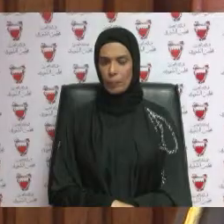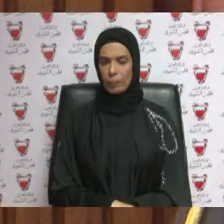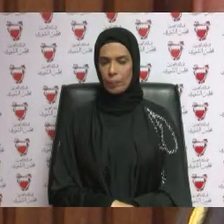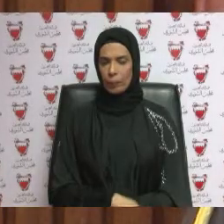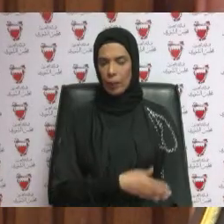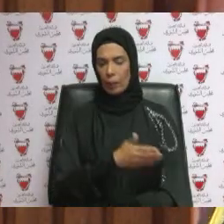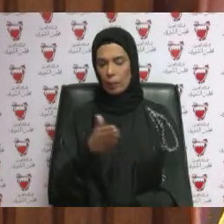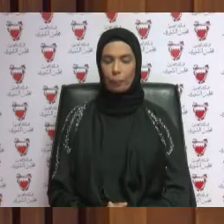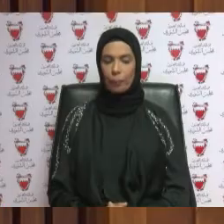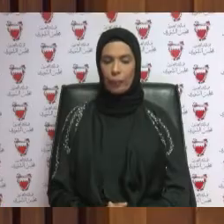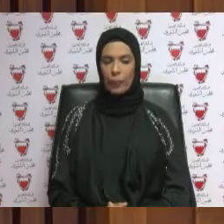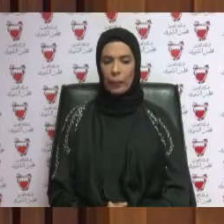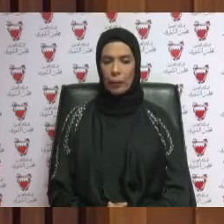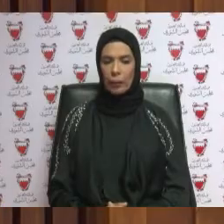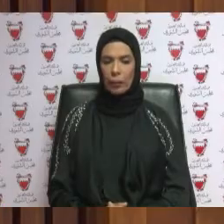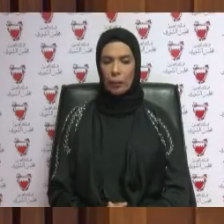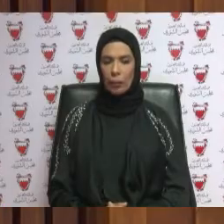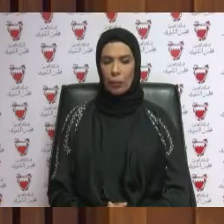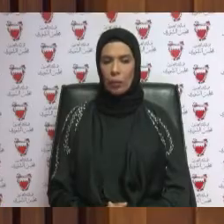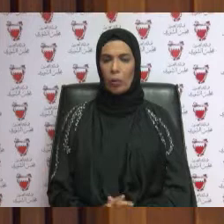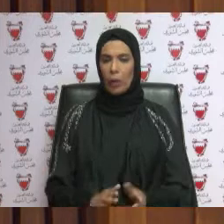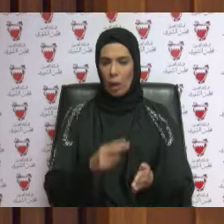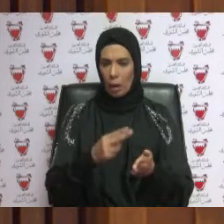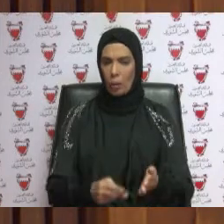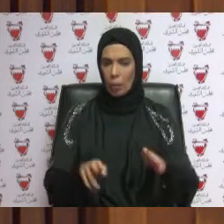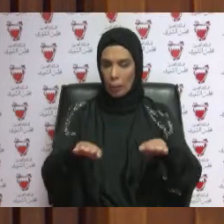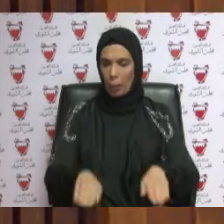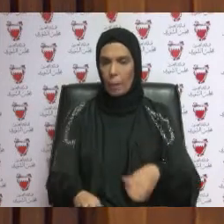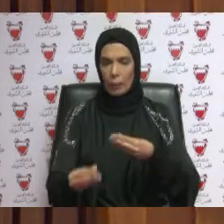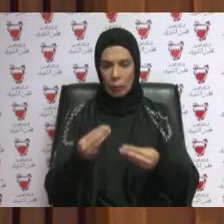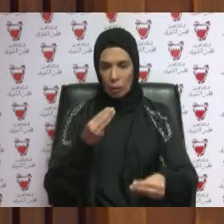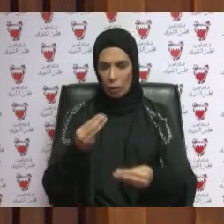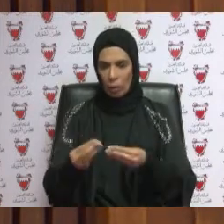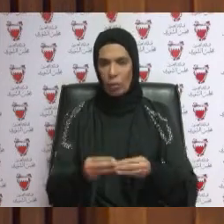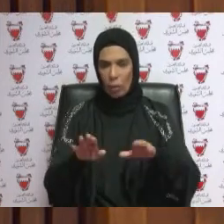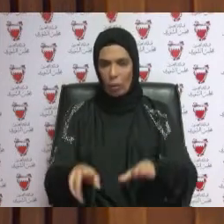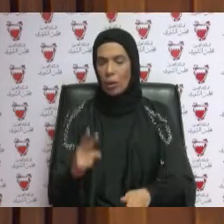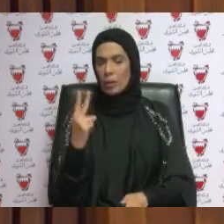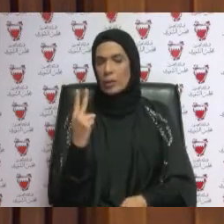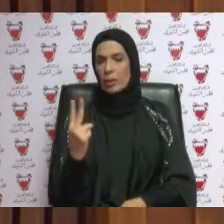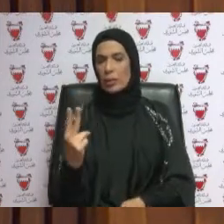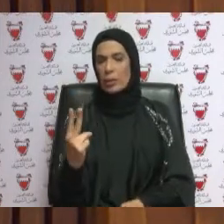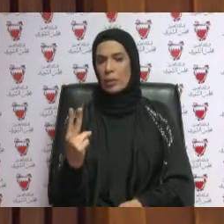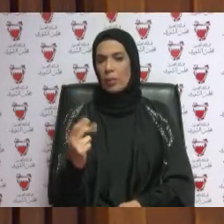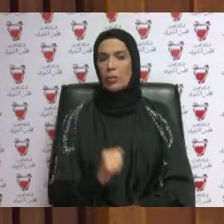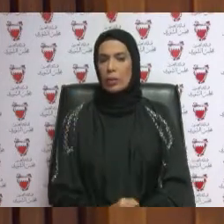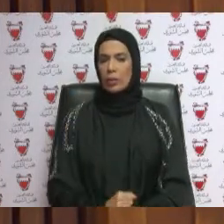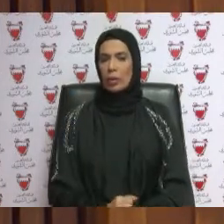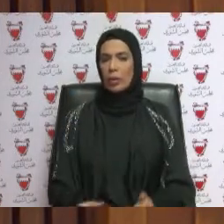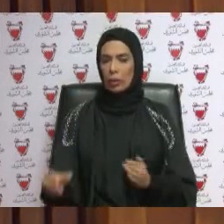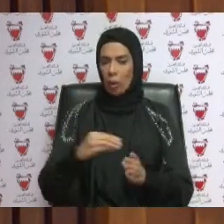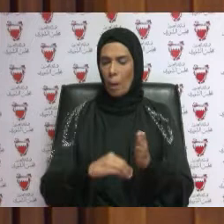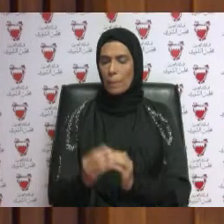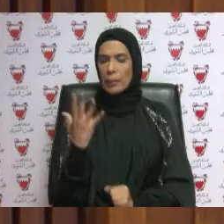أغلبية موافقة. تفضل. بناء على قرار مجلس الشورى في جلسته الثانية من دور الانعقاد الثاني من الفصل